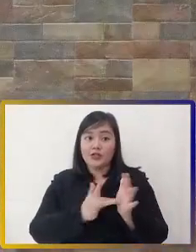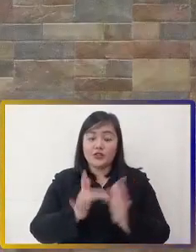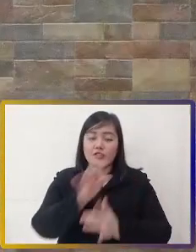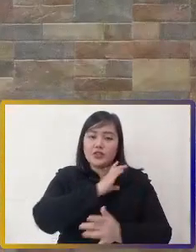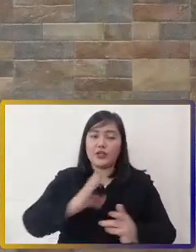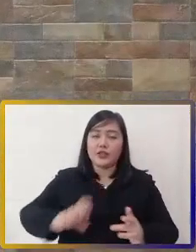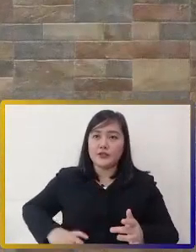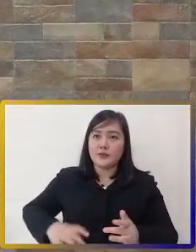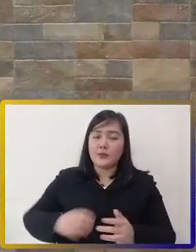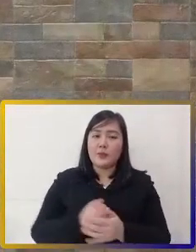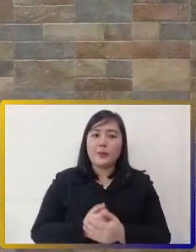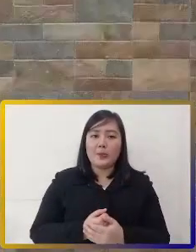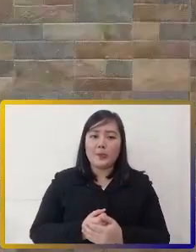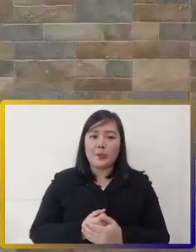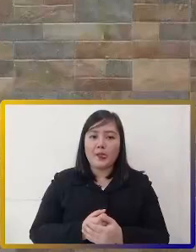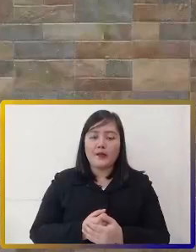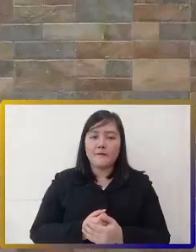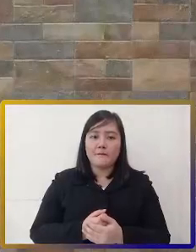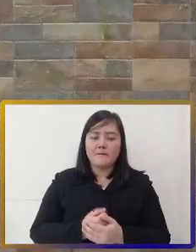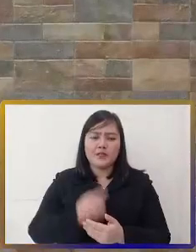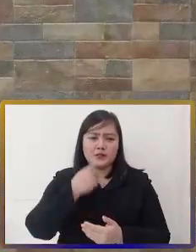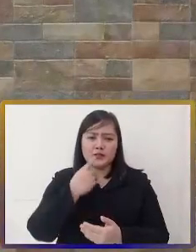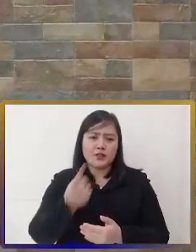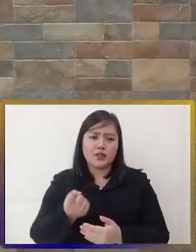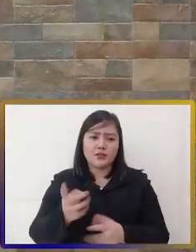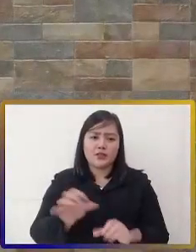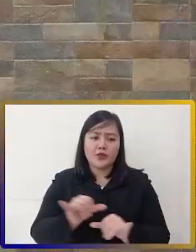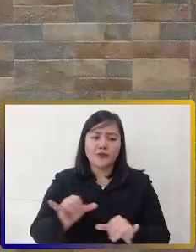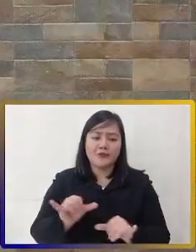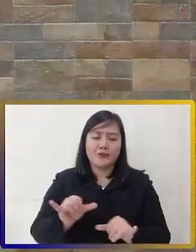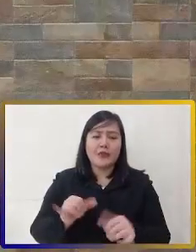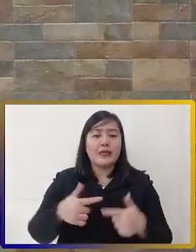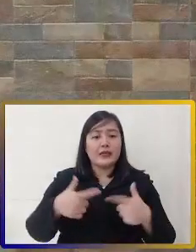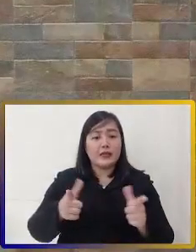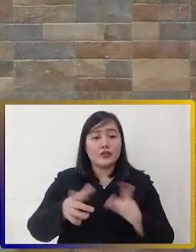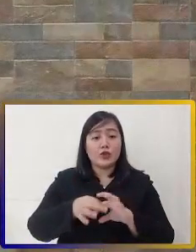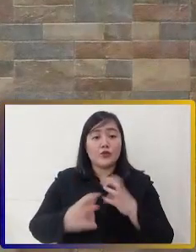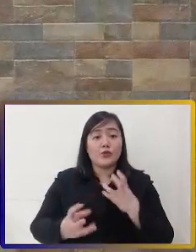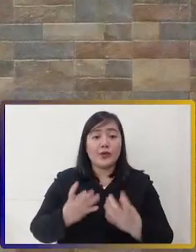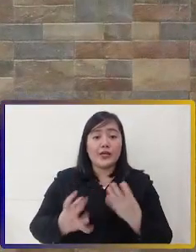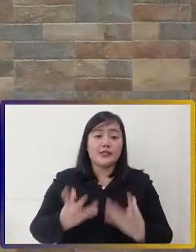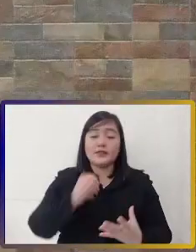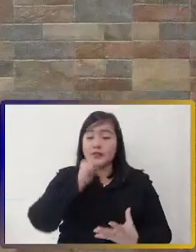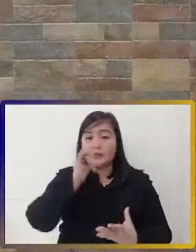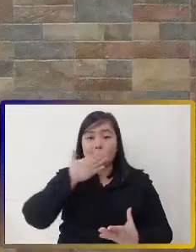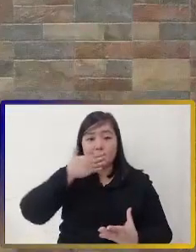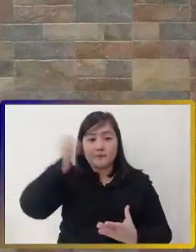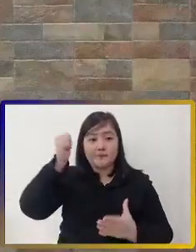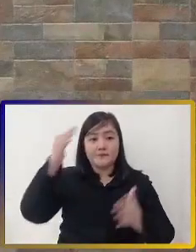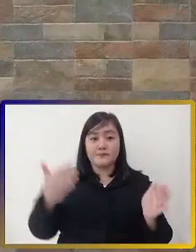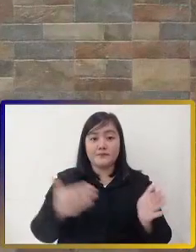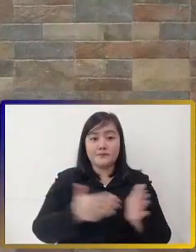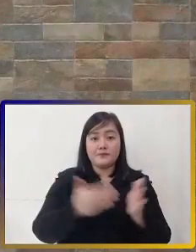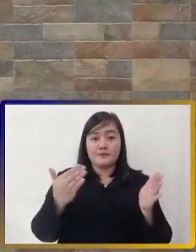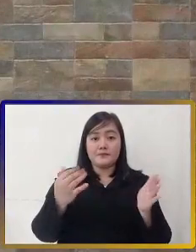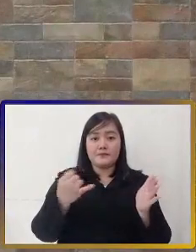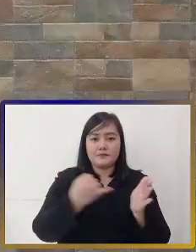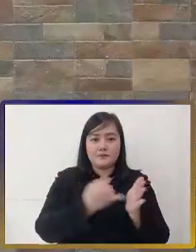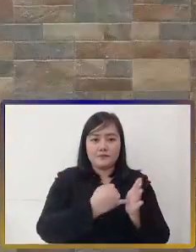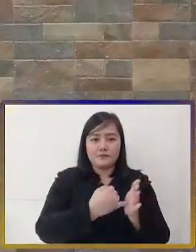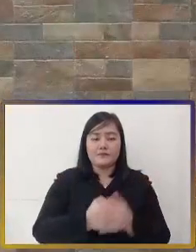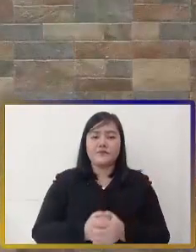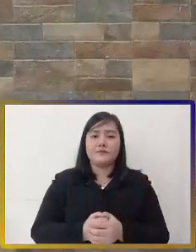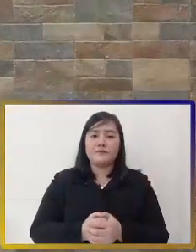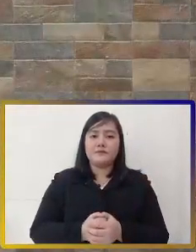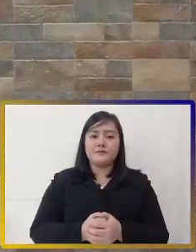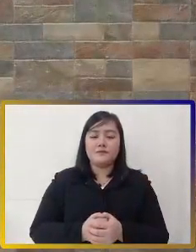yung phrase muna niya, and the gates of hell shall not prevail against it. You see? Yan po naman ang second sa historical